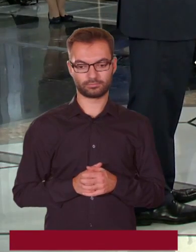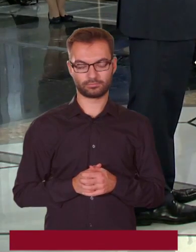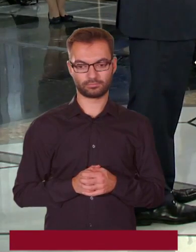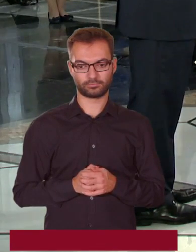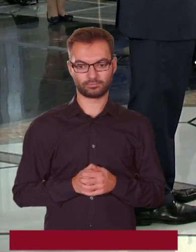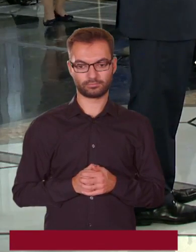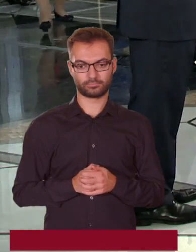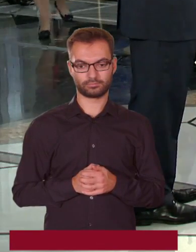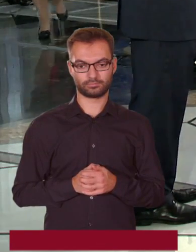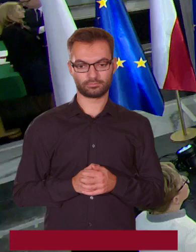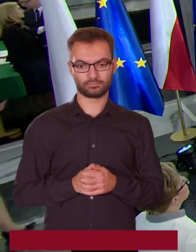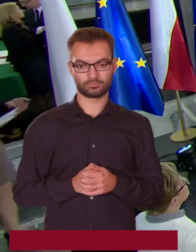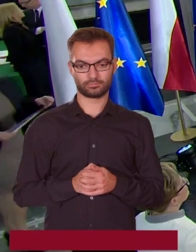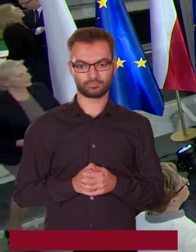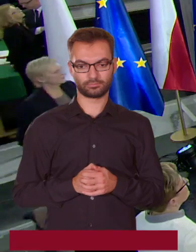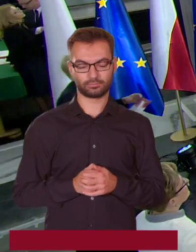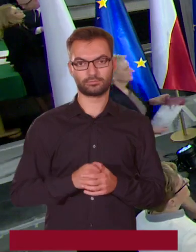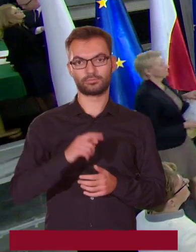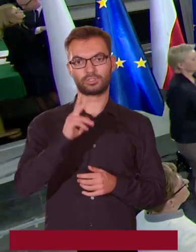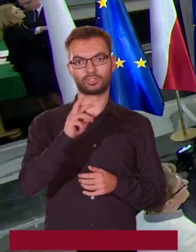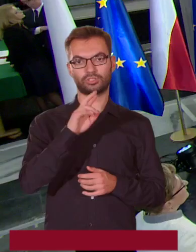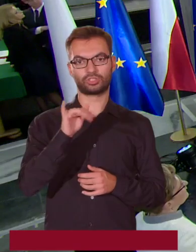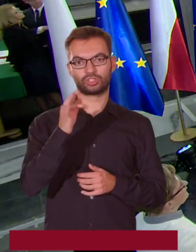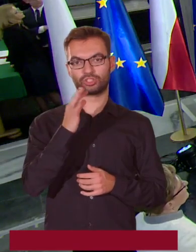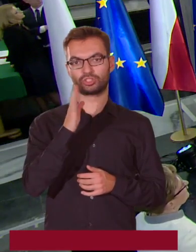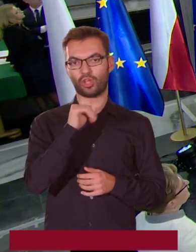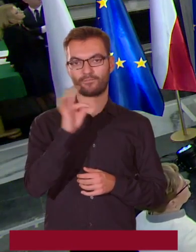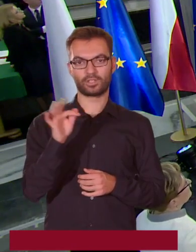Poproszę pana Krzysztofa Jurgiela.